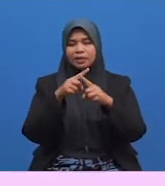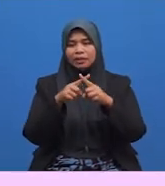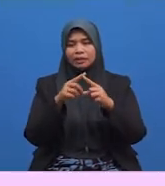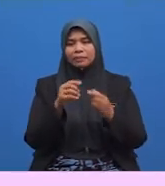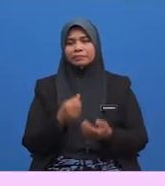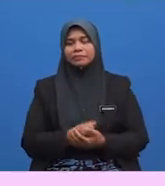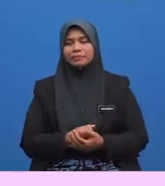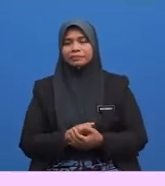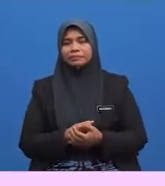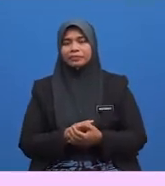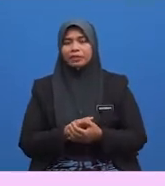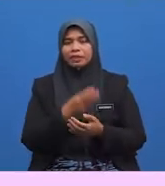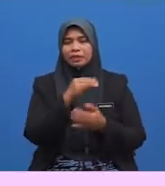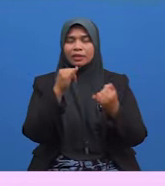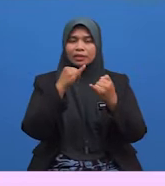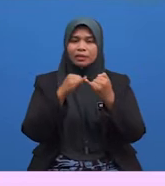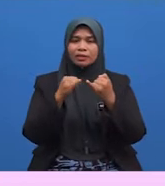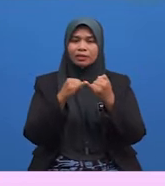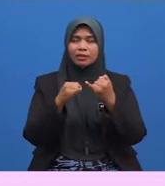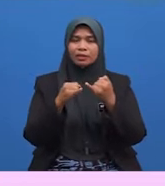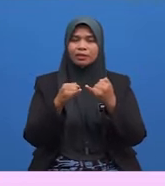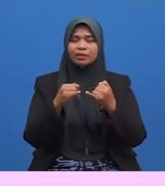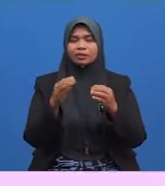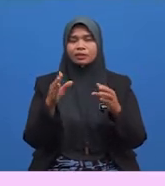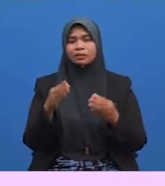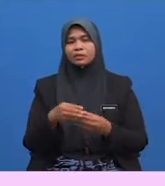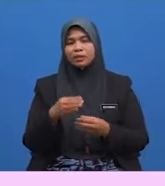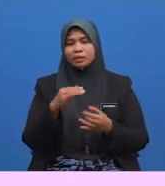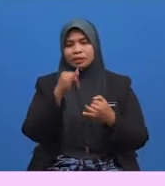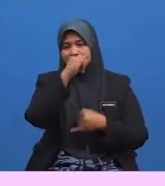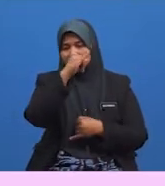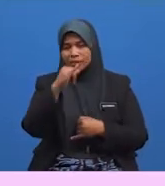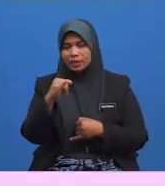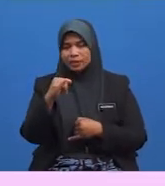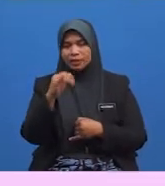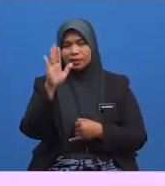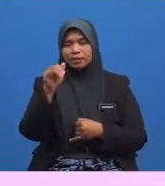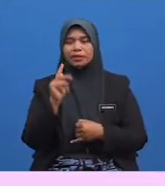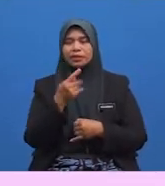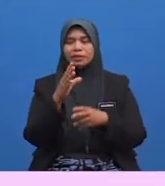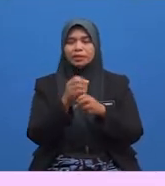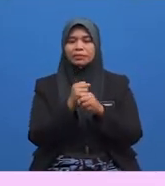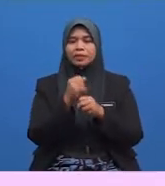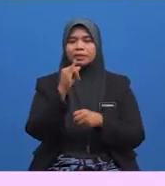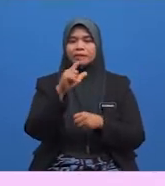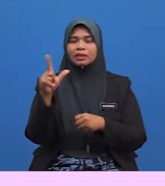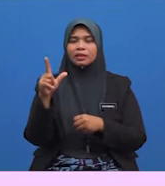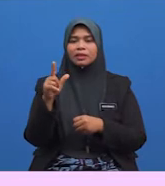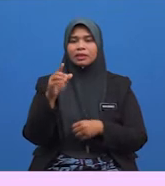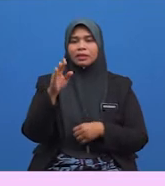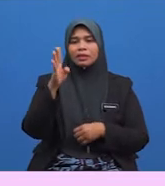tersebut. Dan akhirnya, nilai jejari yang diperolehi ialah sama